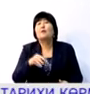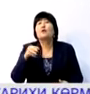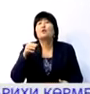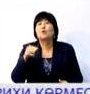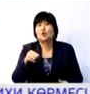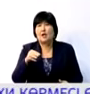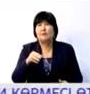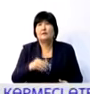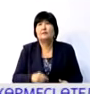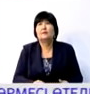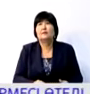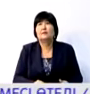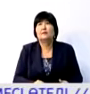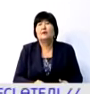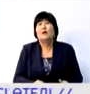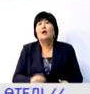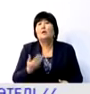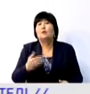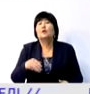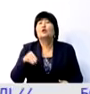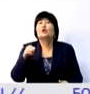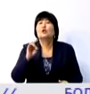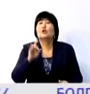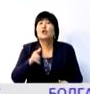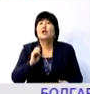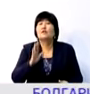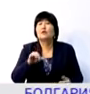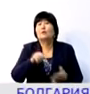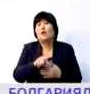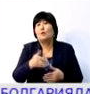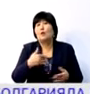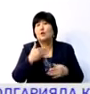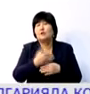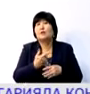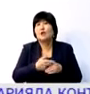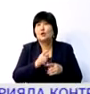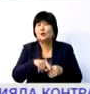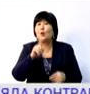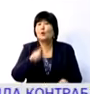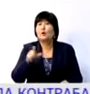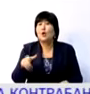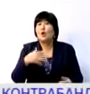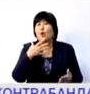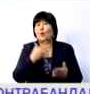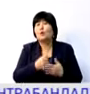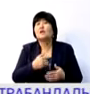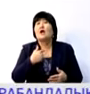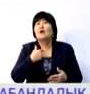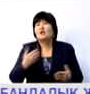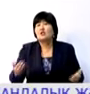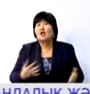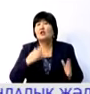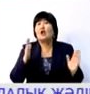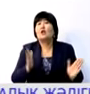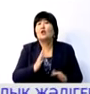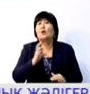Мүсірепов, Бусамаса Жүргеновтің өзі бар. Және бұл спектакльде бізде сол тұлғалар өздерінің жанды даусында